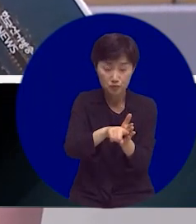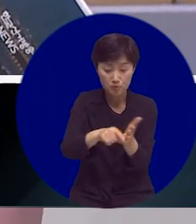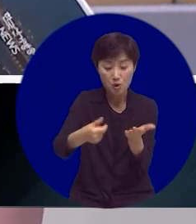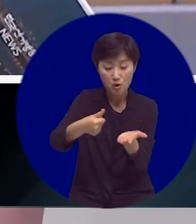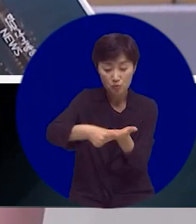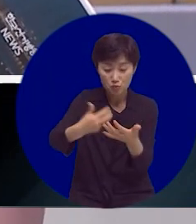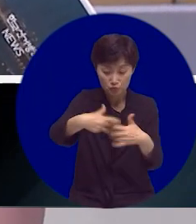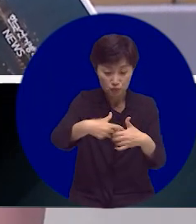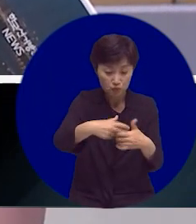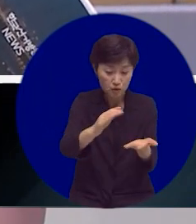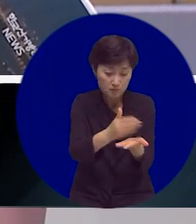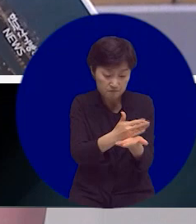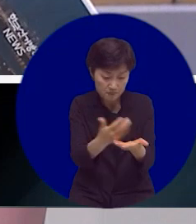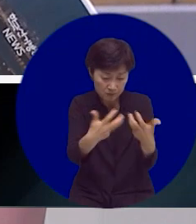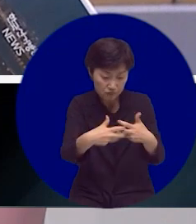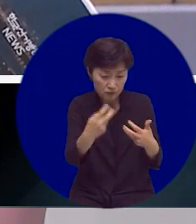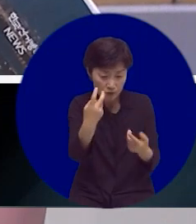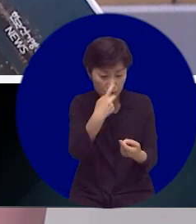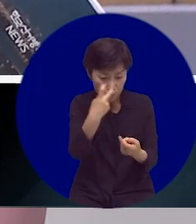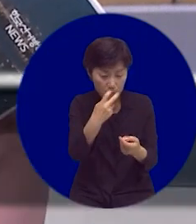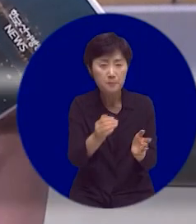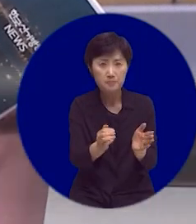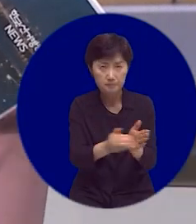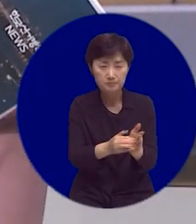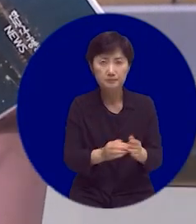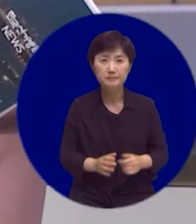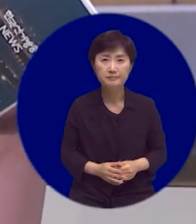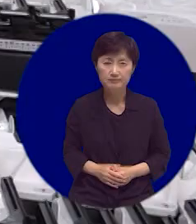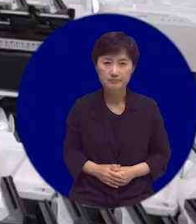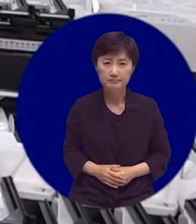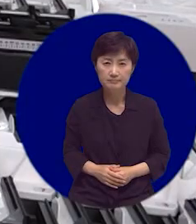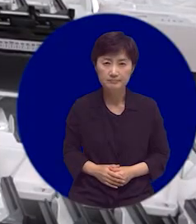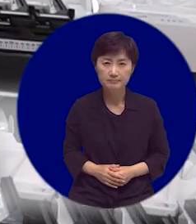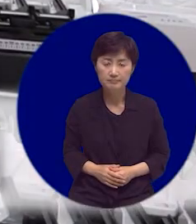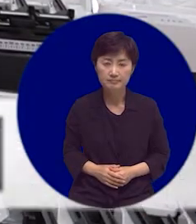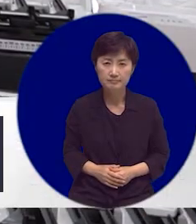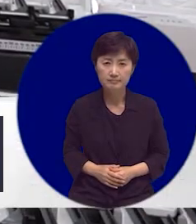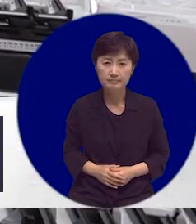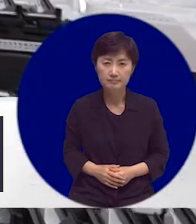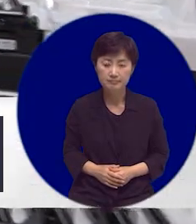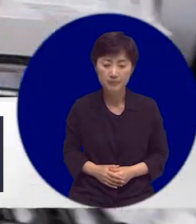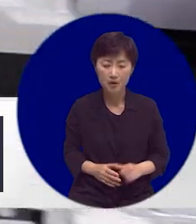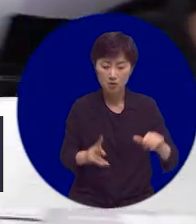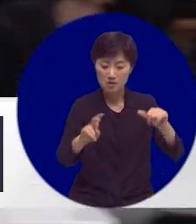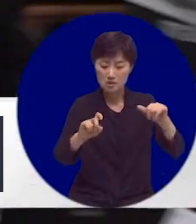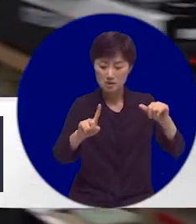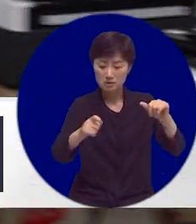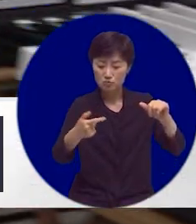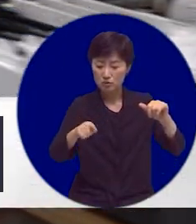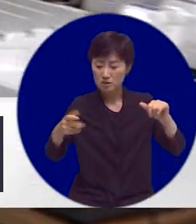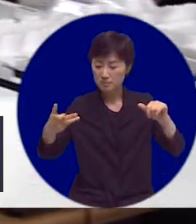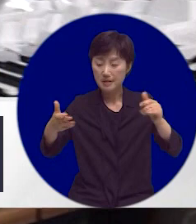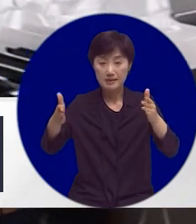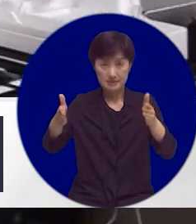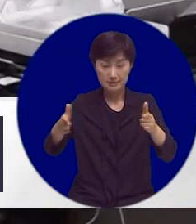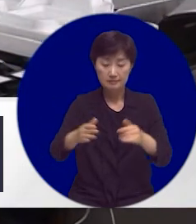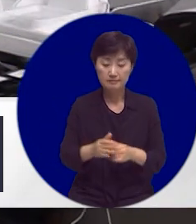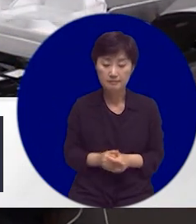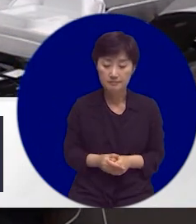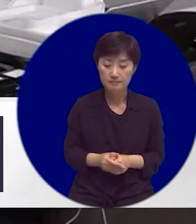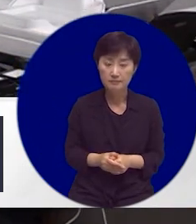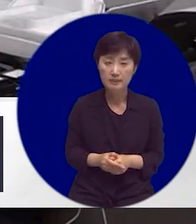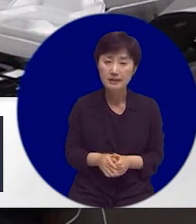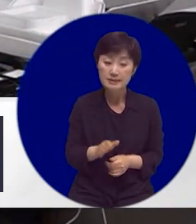분류기 모의시험을 실시했습니다. 그 현장 다녀왔습니다. 지난 16일부터 18일까지